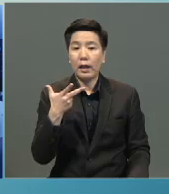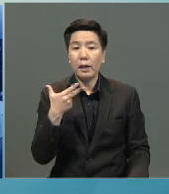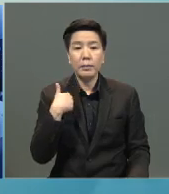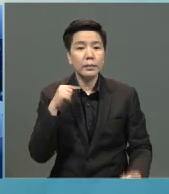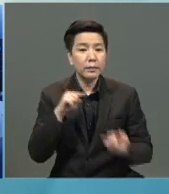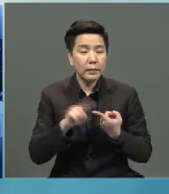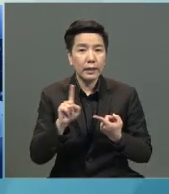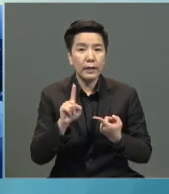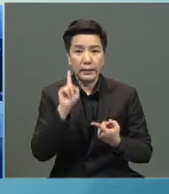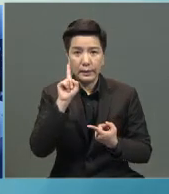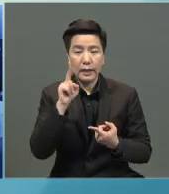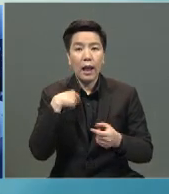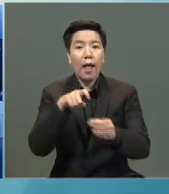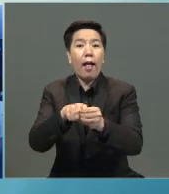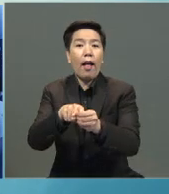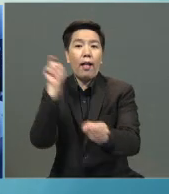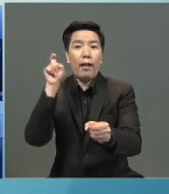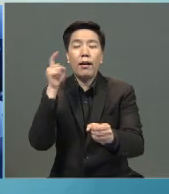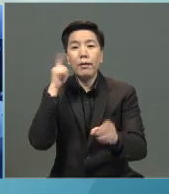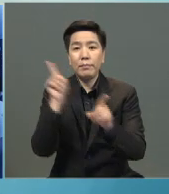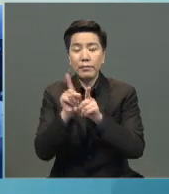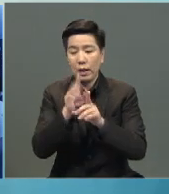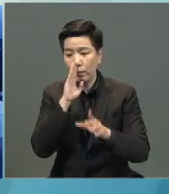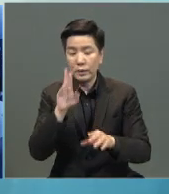ก็อันดับแรกนะครับตัวแอปพลิเคชันเนี่ยนะครับจนมาสามารถนะครับมีความสามารถคือ1 check out